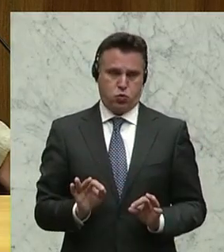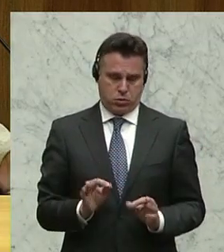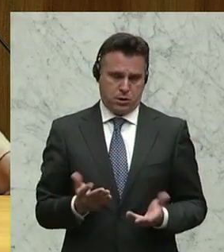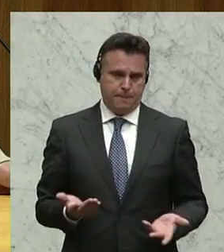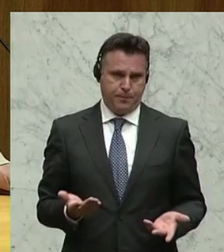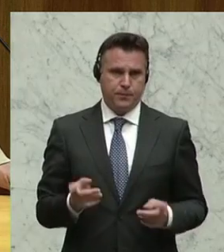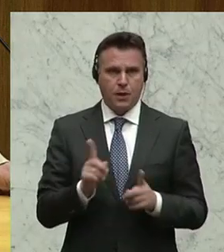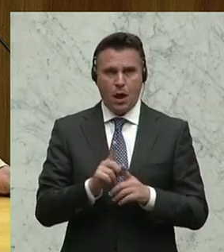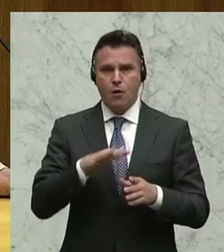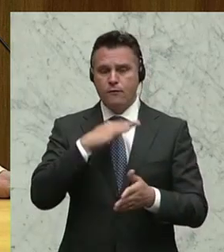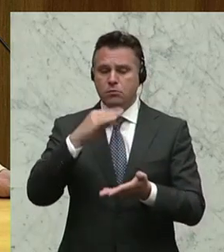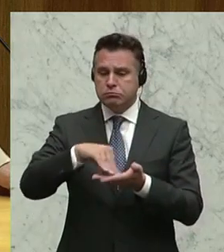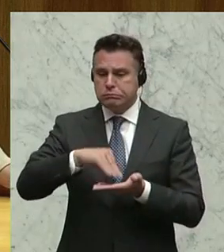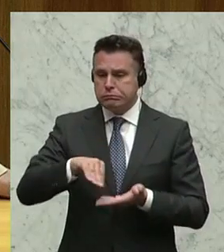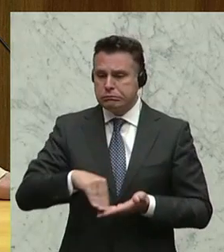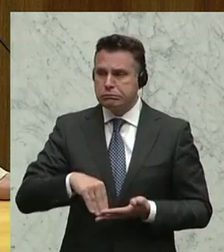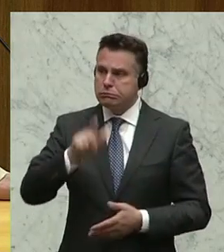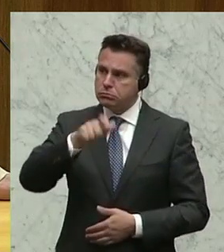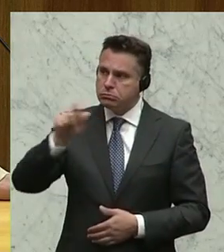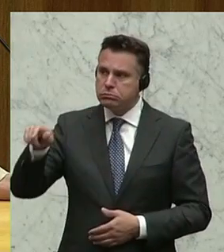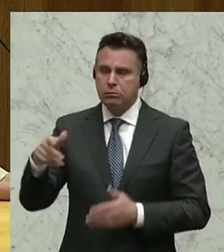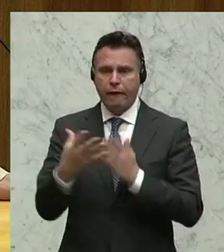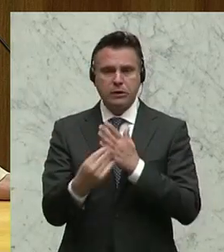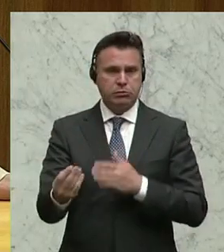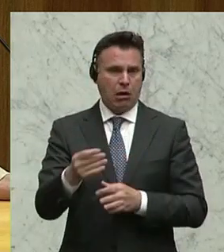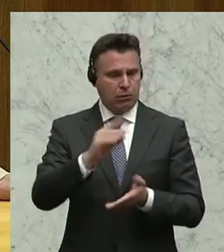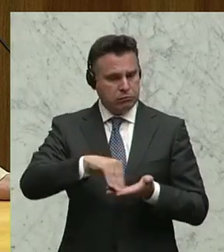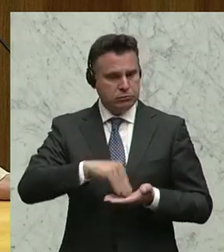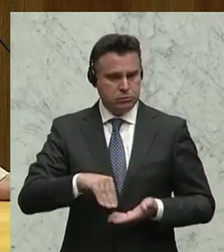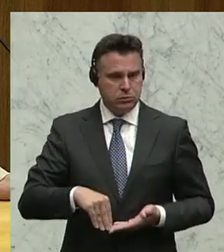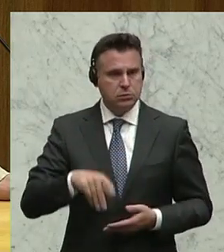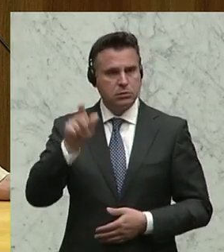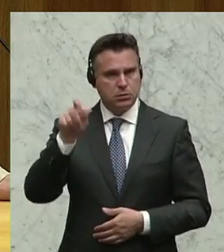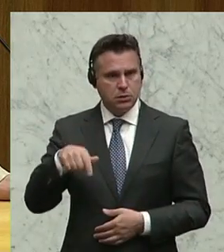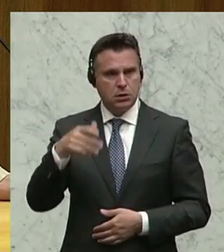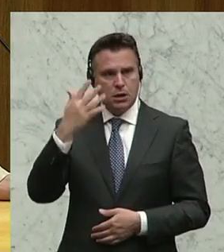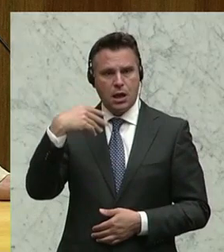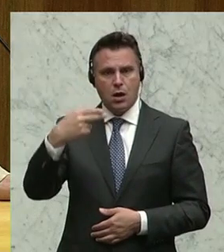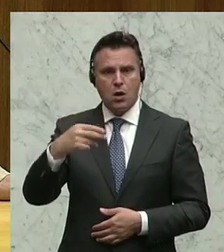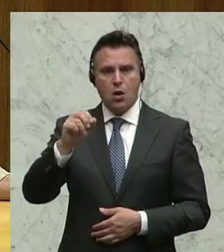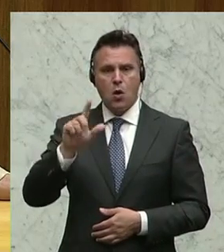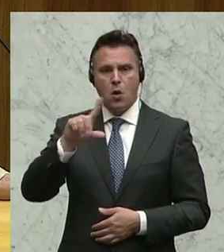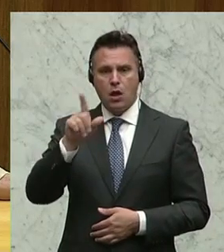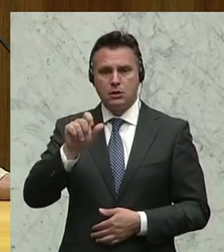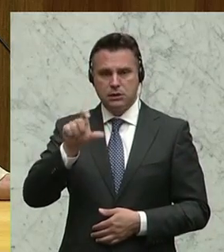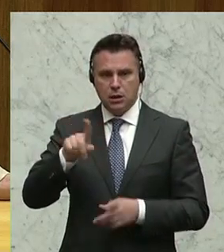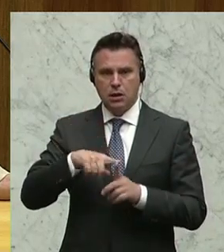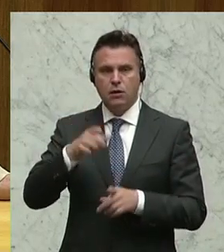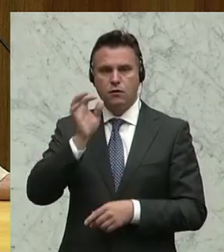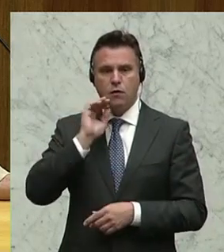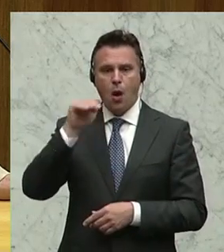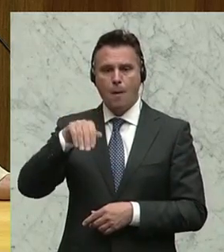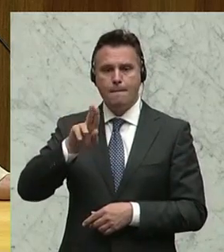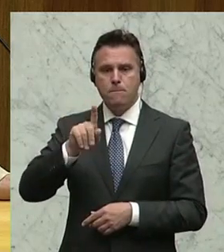dazu auch einige Expertisen in Österreich und Experten, die sich sehr gut dazu äußern. Da wäre zum Beispiel Franz Xaver Hölzel oder auch die Frau Dr. Elisabeth